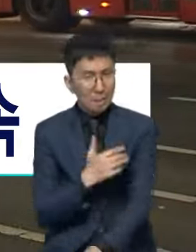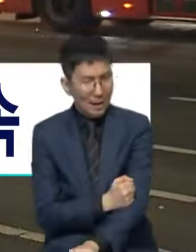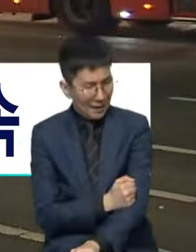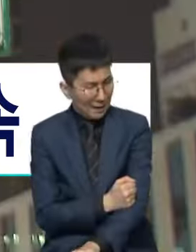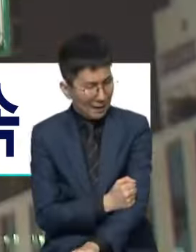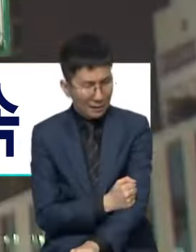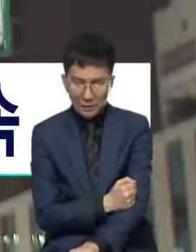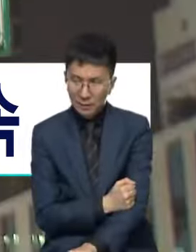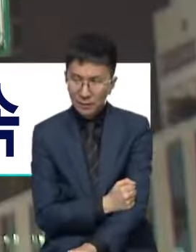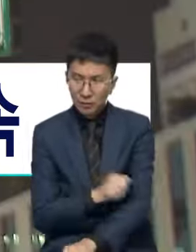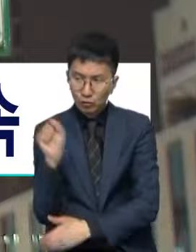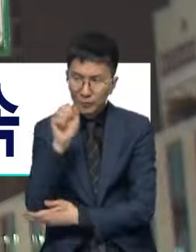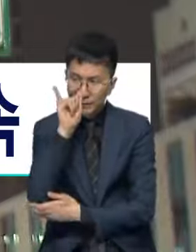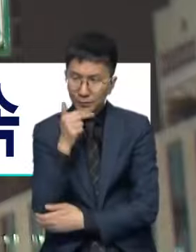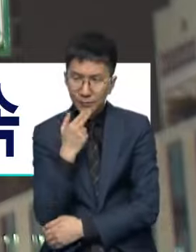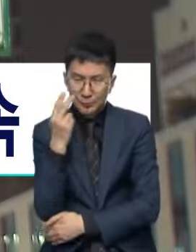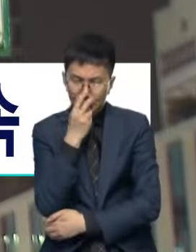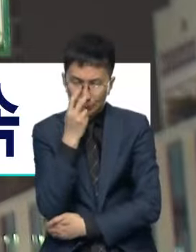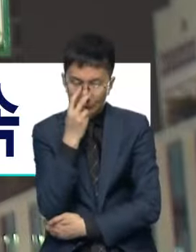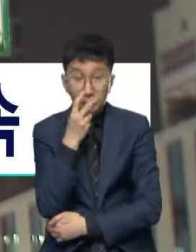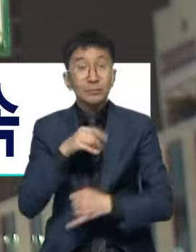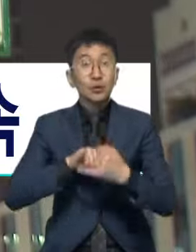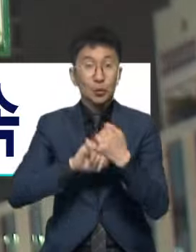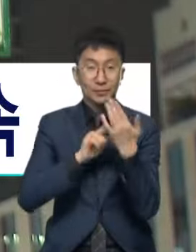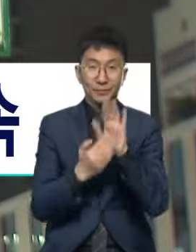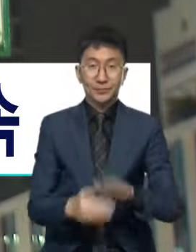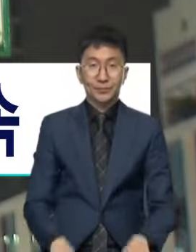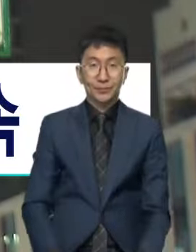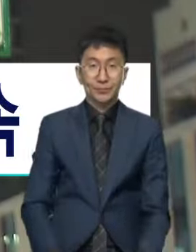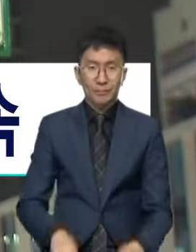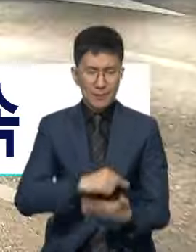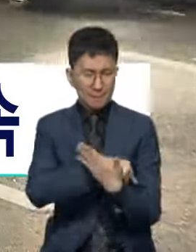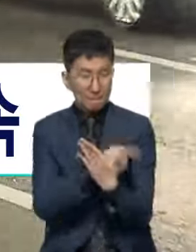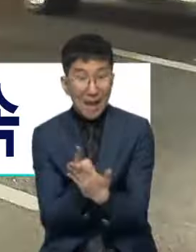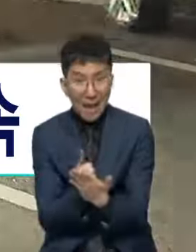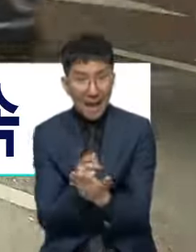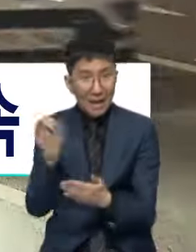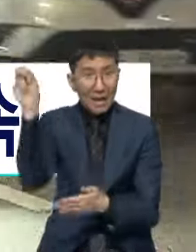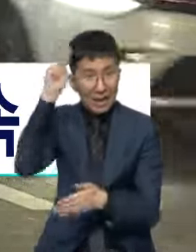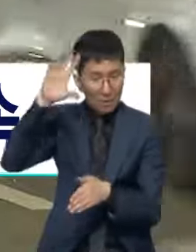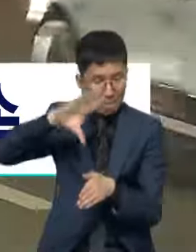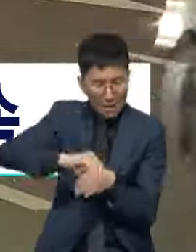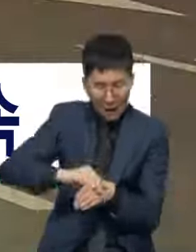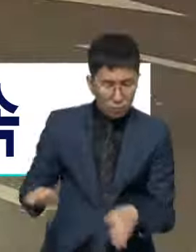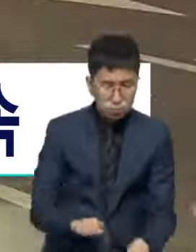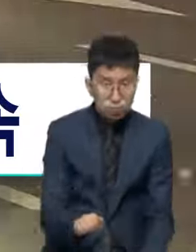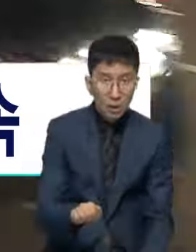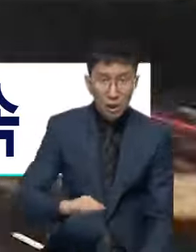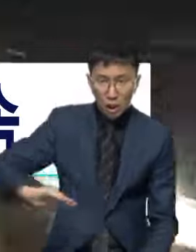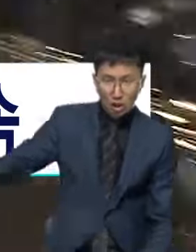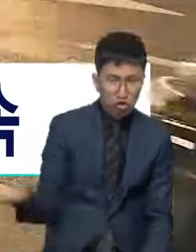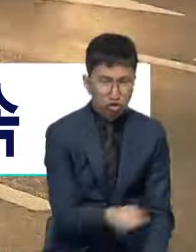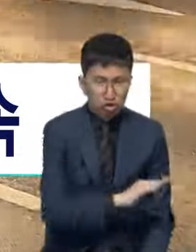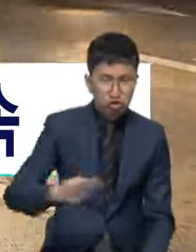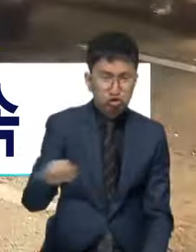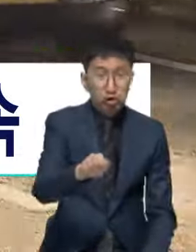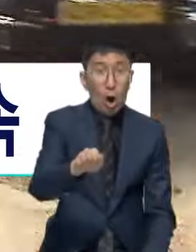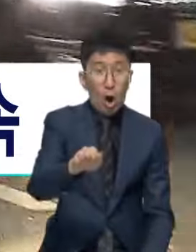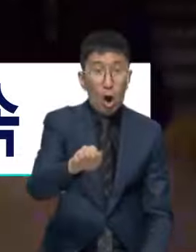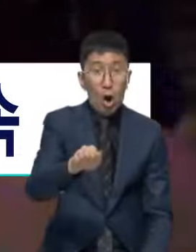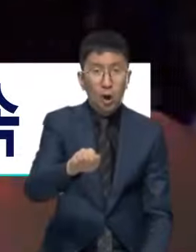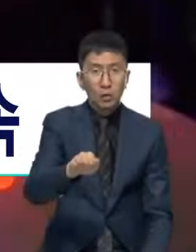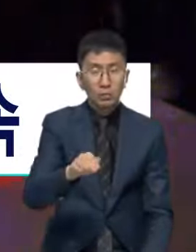약물 운전 특별 단속을 한다고 밝혔습니다. 경찰은 과속이나 급발진 등 비정상적 운전 행태와